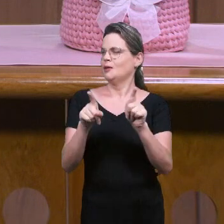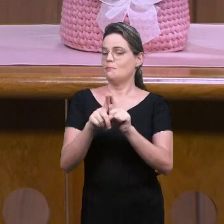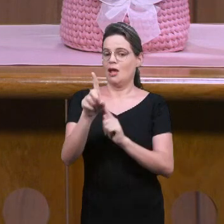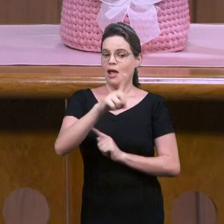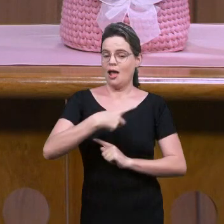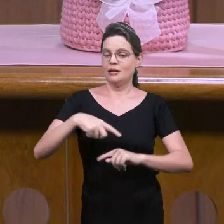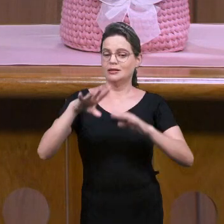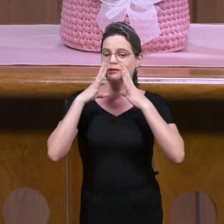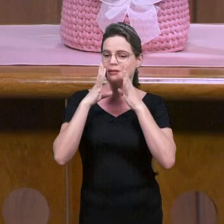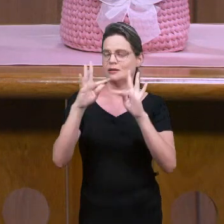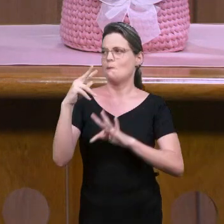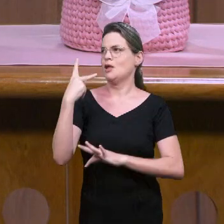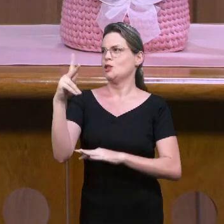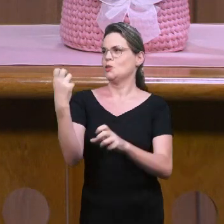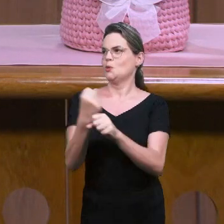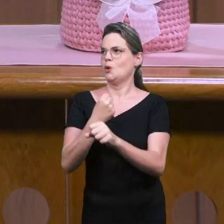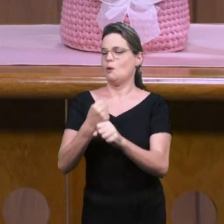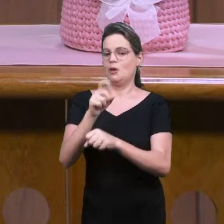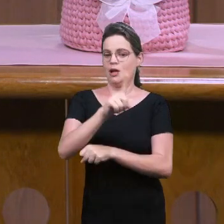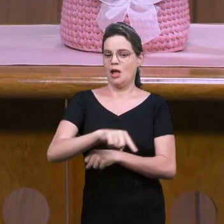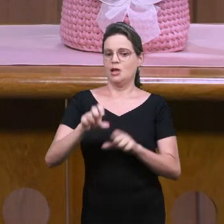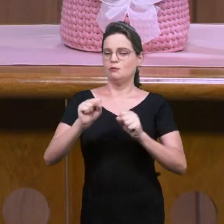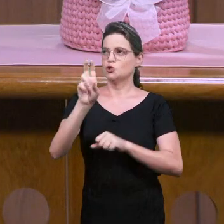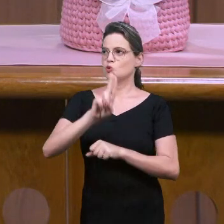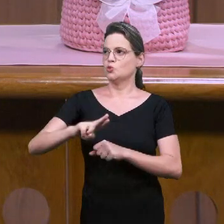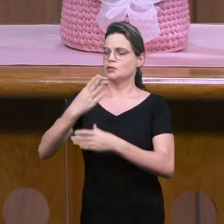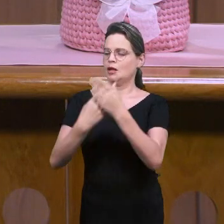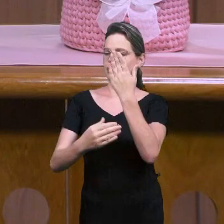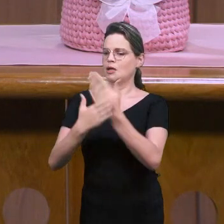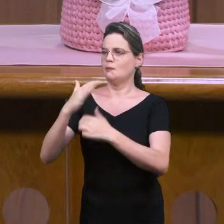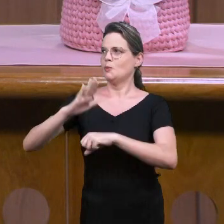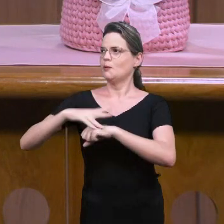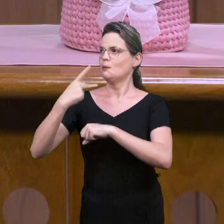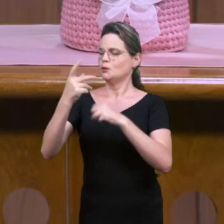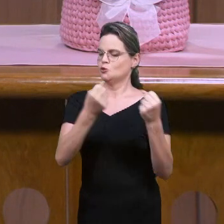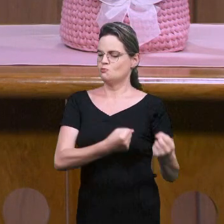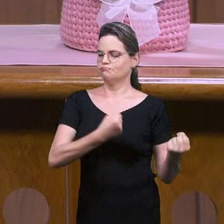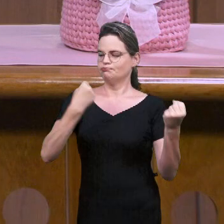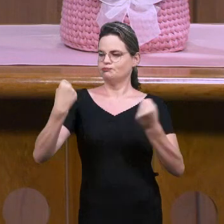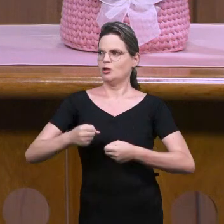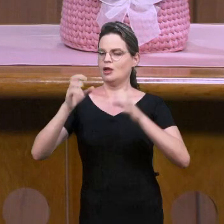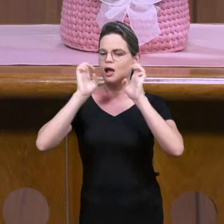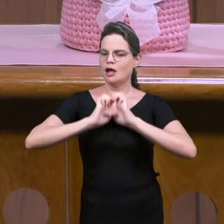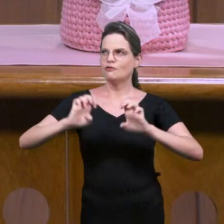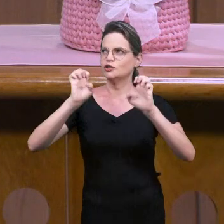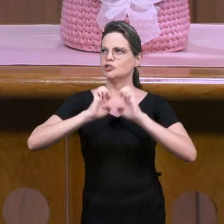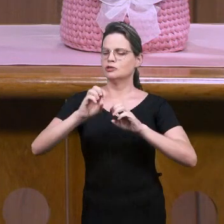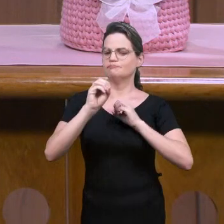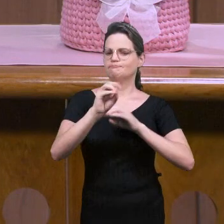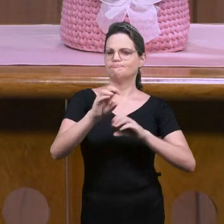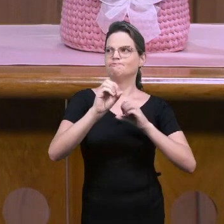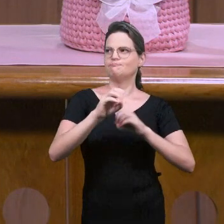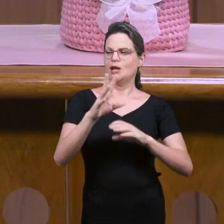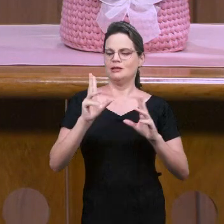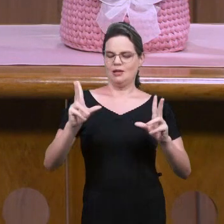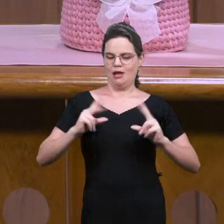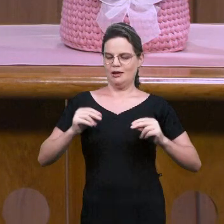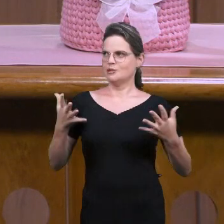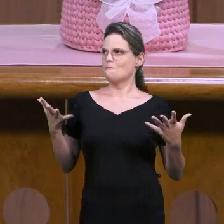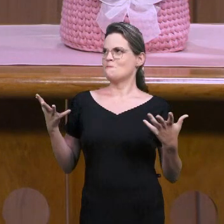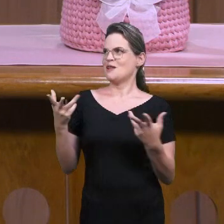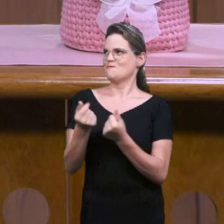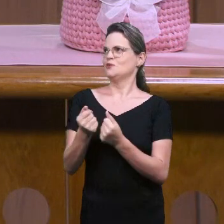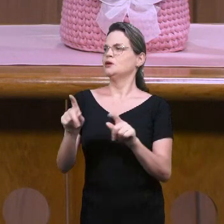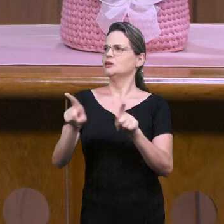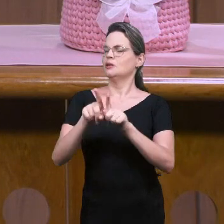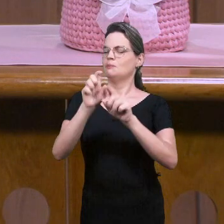famille, que tes serviteurs soient utilisés par toi avec pouvoir, dans l'évangélisation, dans la transmission de l'héritage merveilleux.